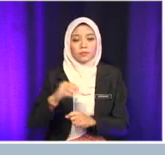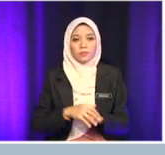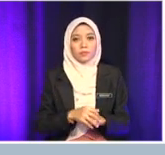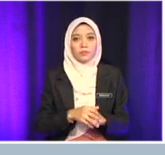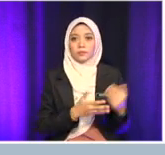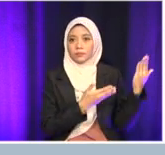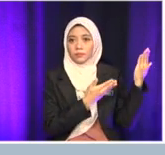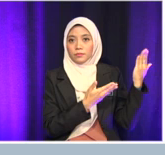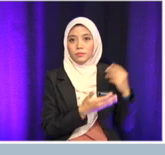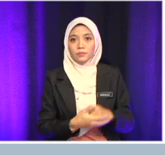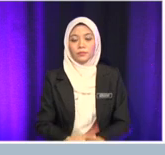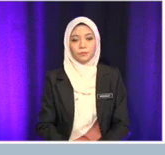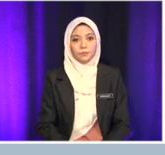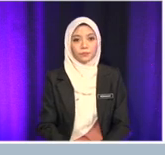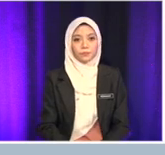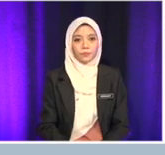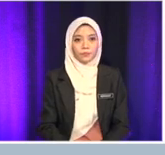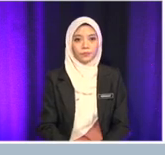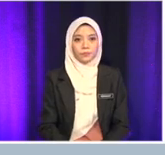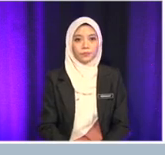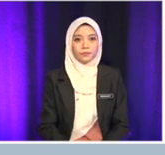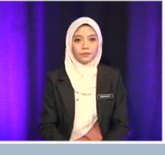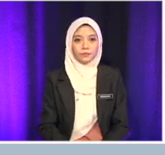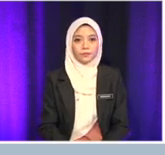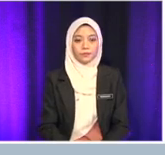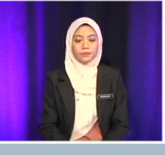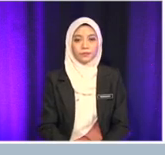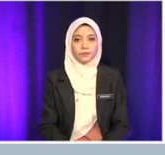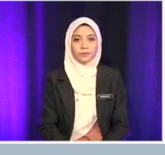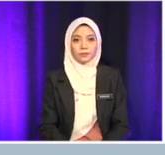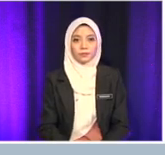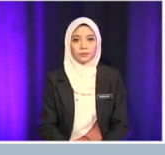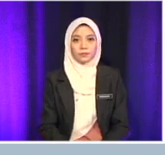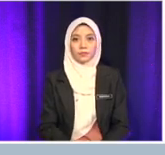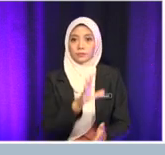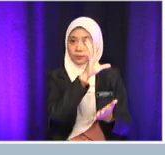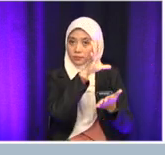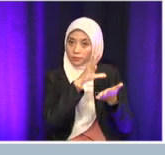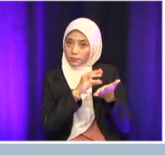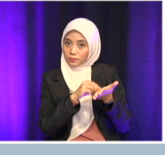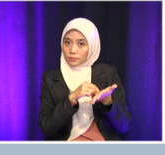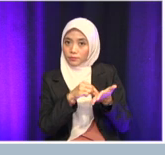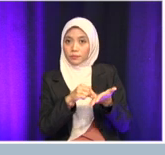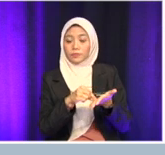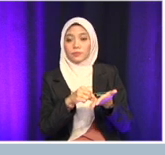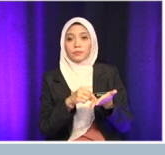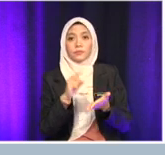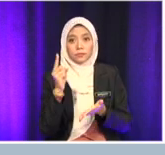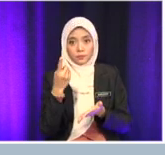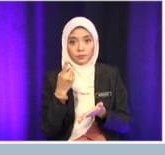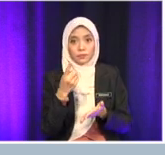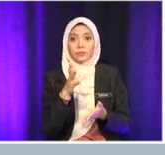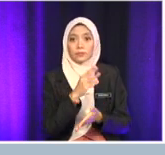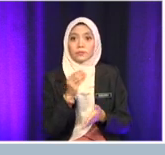adalah titik tengah dan kita cari tulis saja Salin saja kekerapan dari tengah bahagia